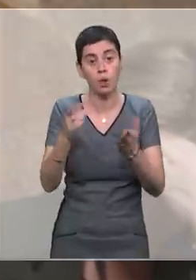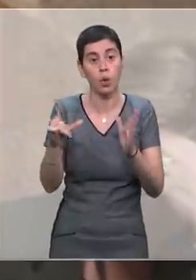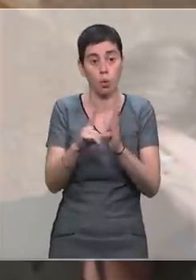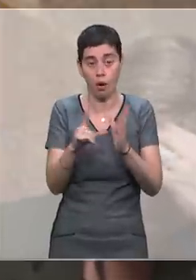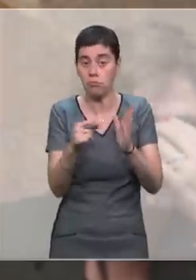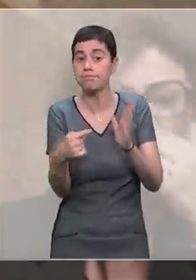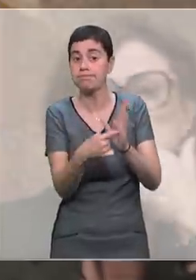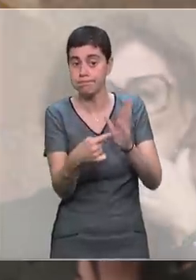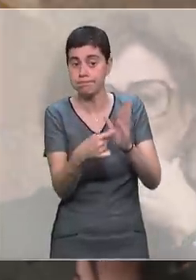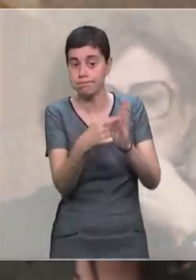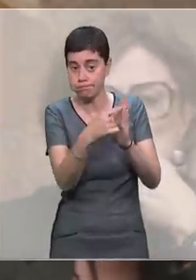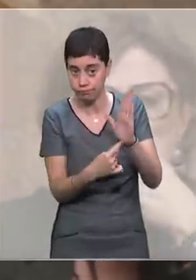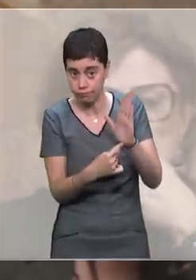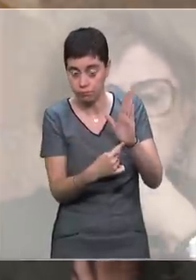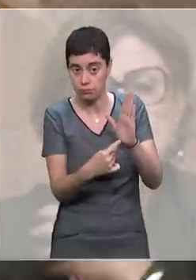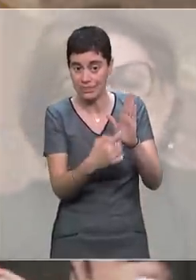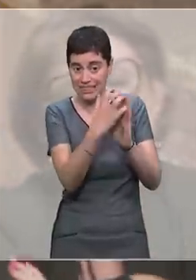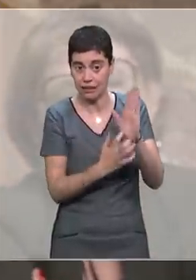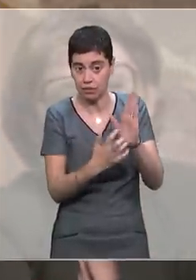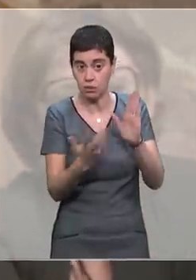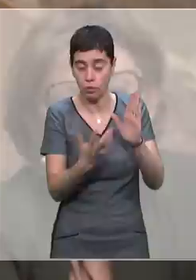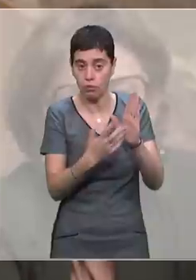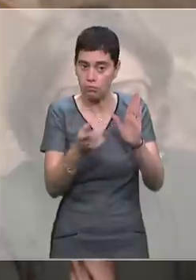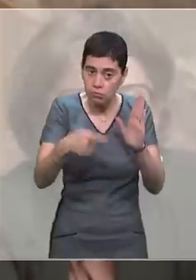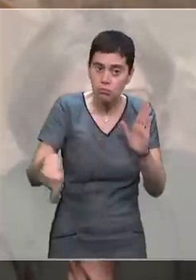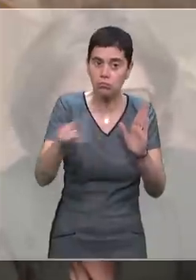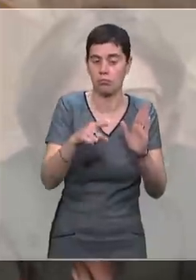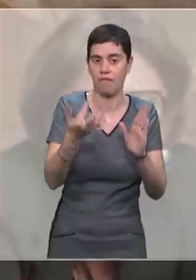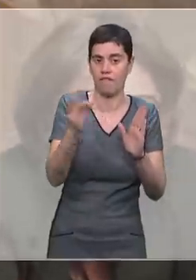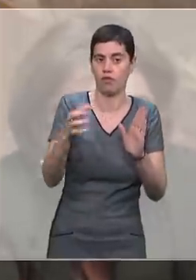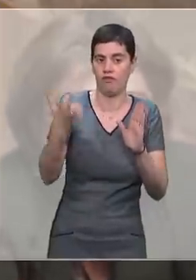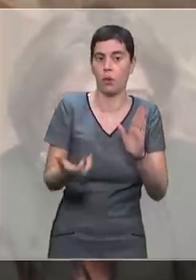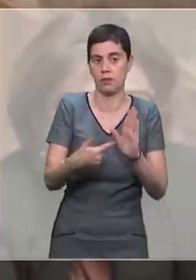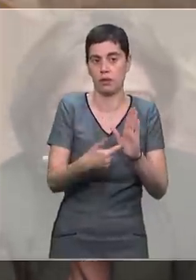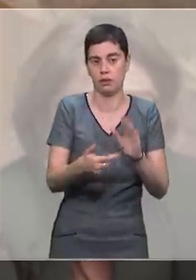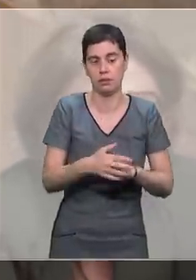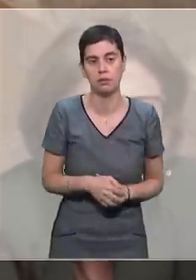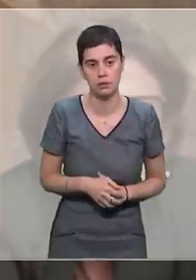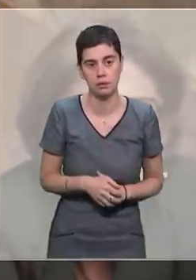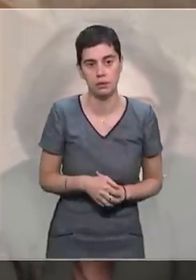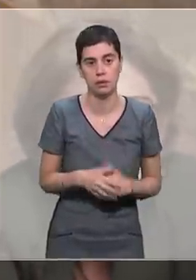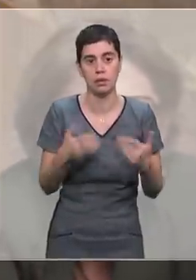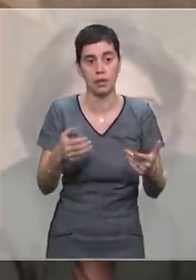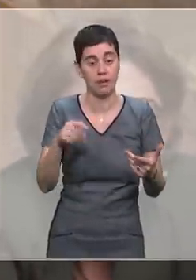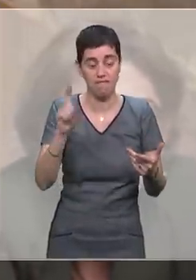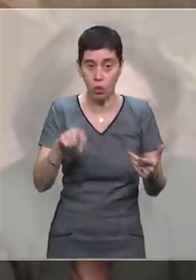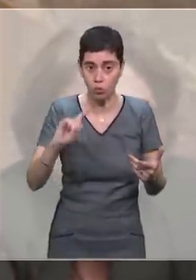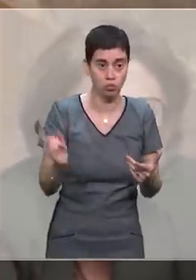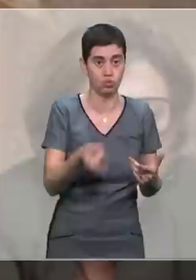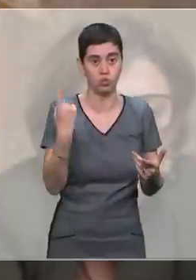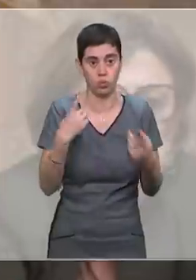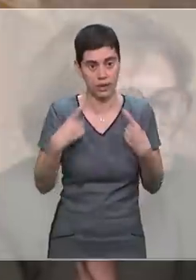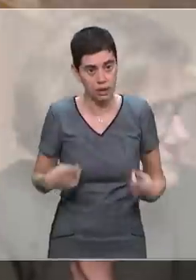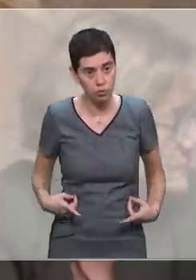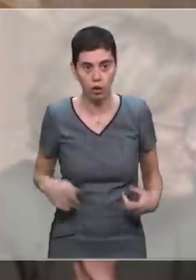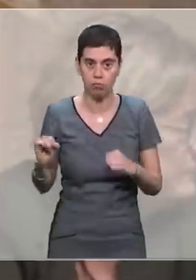Guillaume Kasbarian. Un texte attendu par les Français et une cause qui devrait, espérons-le, rassembler la représentation nationale